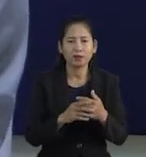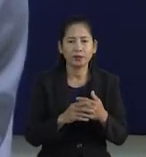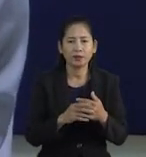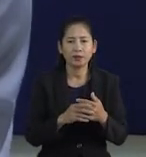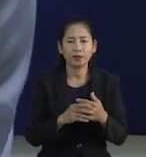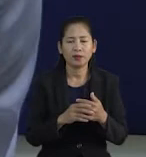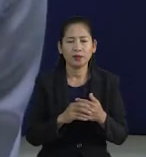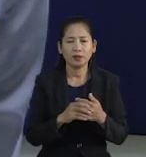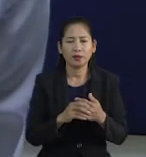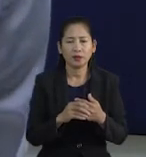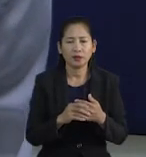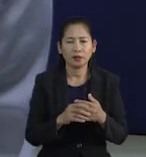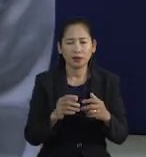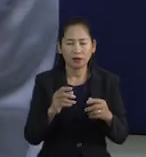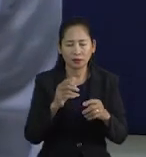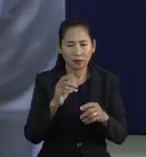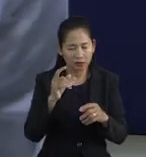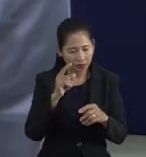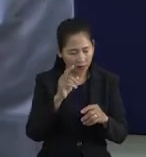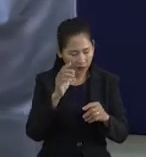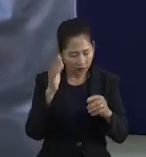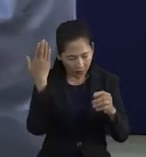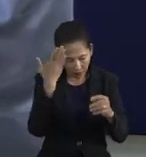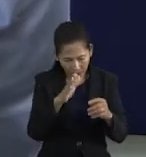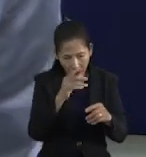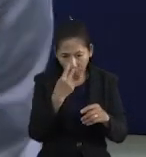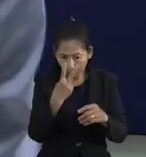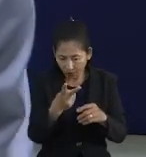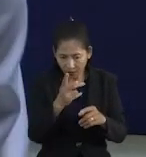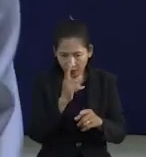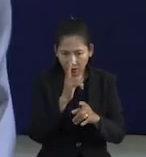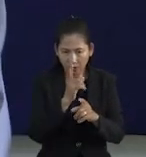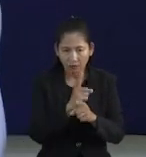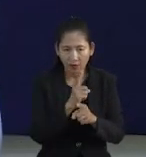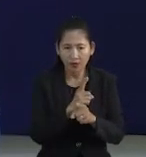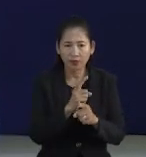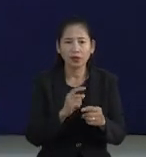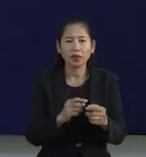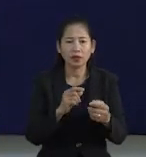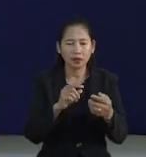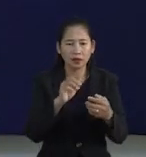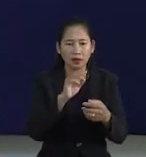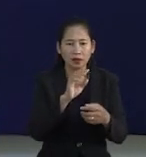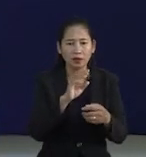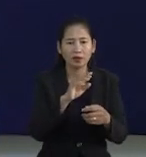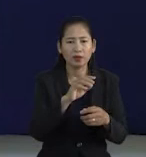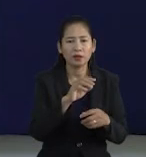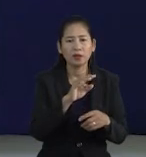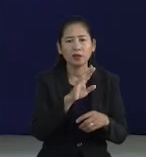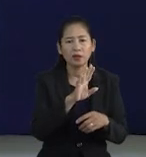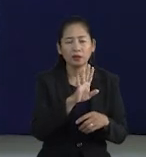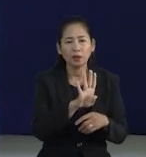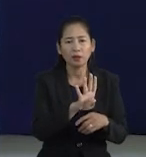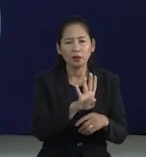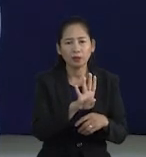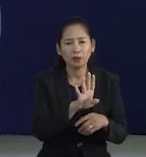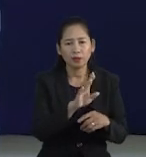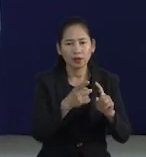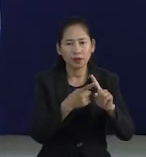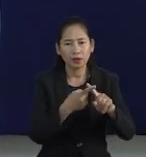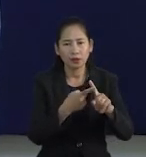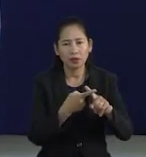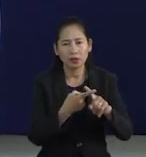ni muối lại ni muối nó còn nhé còn bây giờ lòm và chúng nói mới tiết và trong cõi kế lệ kí xua